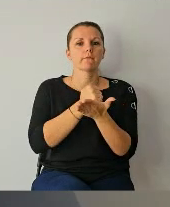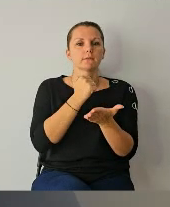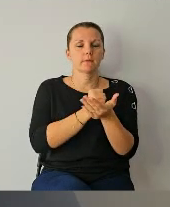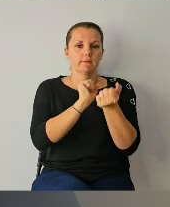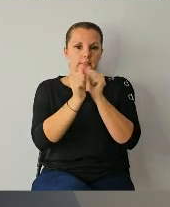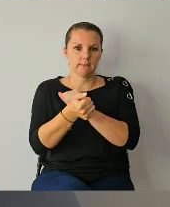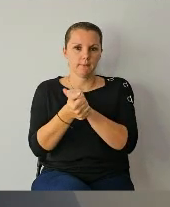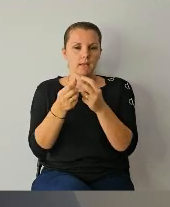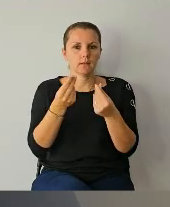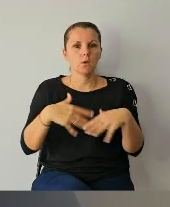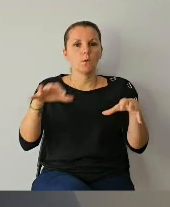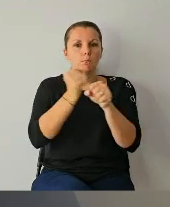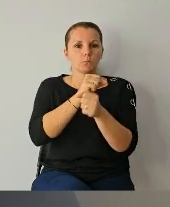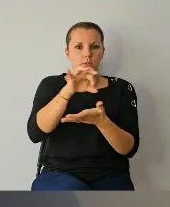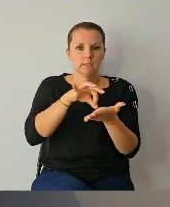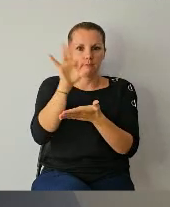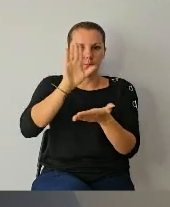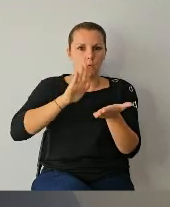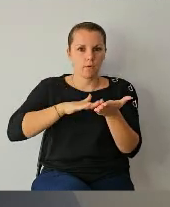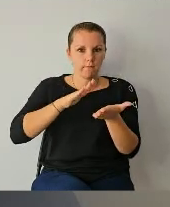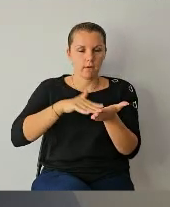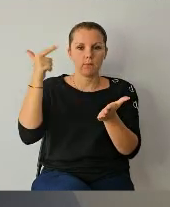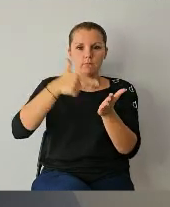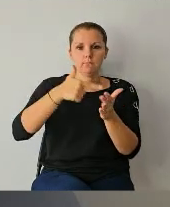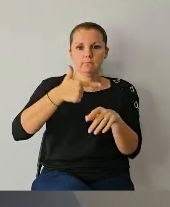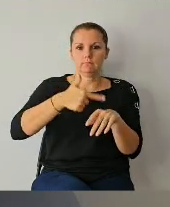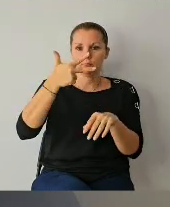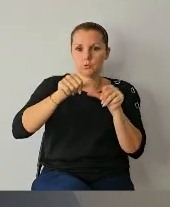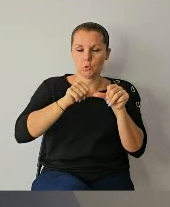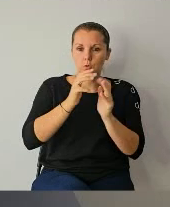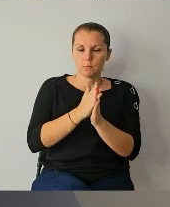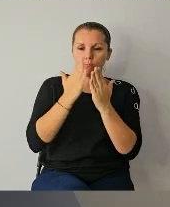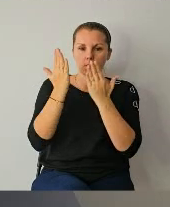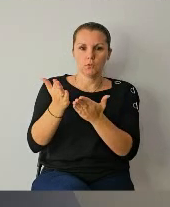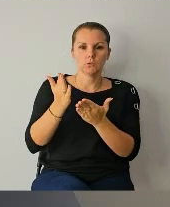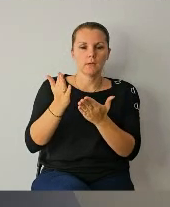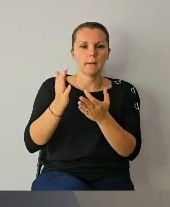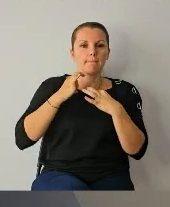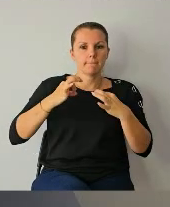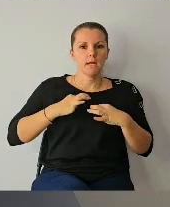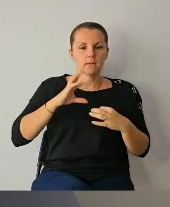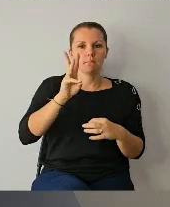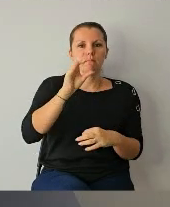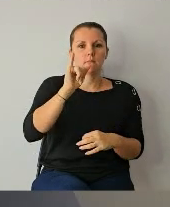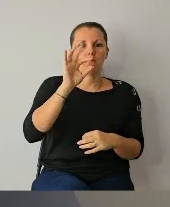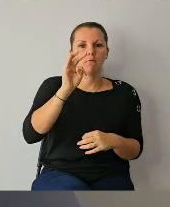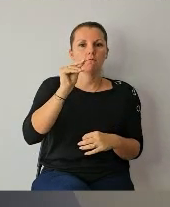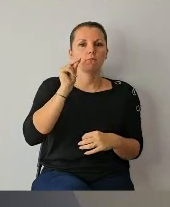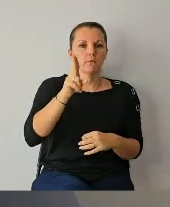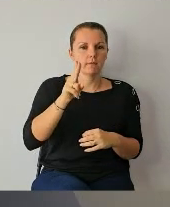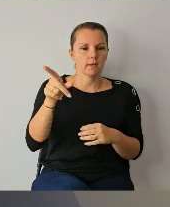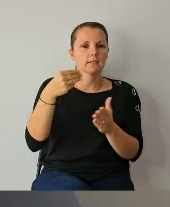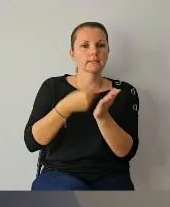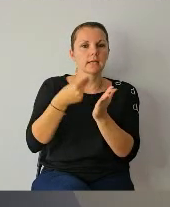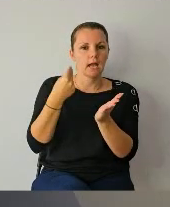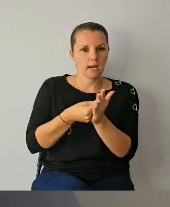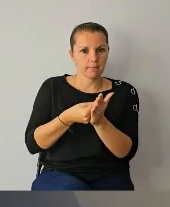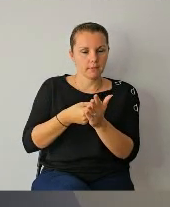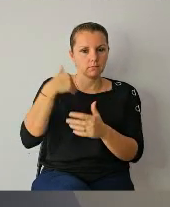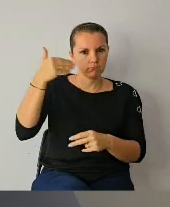zmian w budżecie gminy Boguchwała na 2023 rok. Bardzo proszę panią Dorotę Witek, skarbnik gminy Boguchwała, o zreferowanie